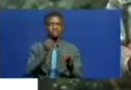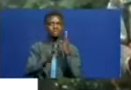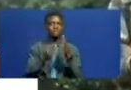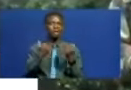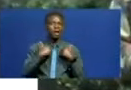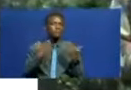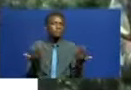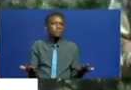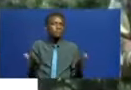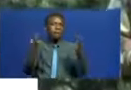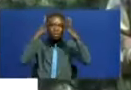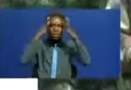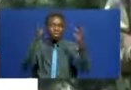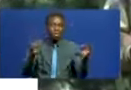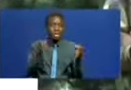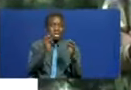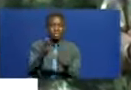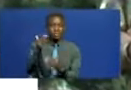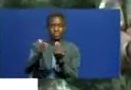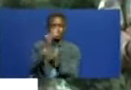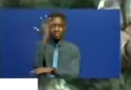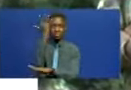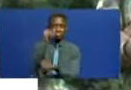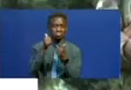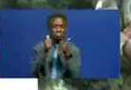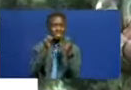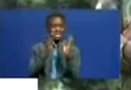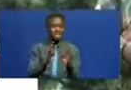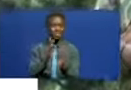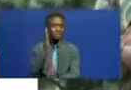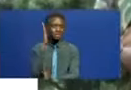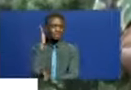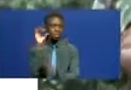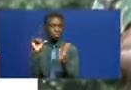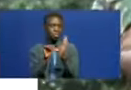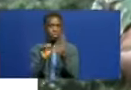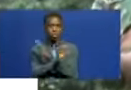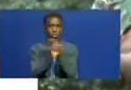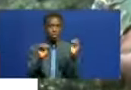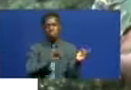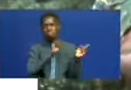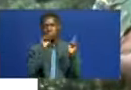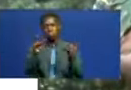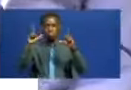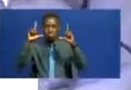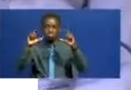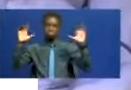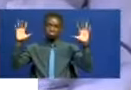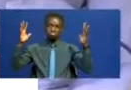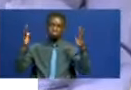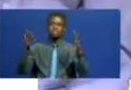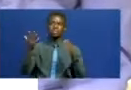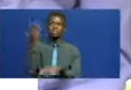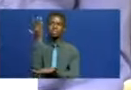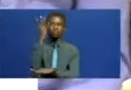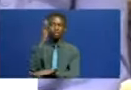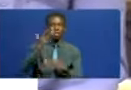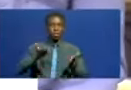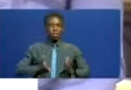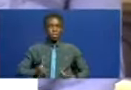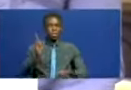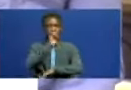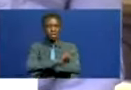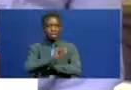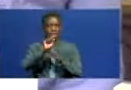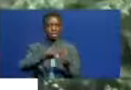Tukitunza msitu vizuri, kukiwa kuna issues za insecurity, tunaenda kule, tunapiga pictures, tunasherekea harusi, birthdays,